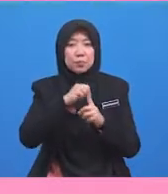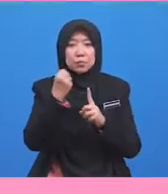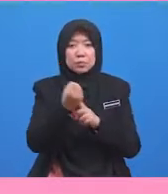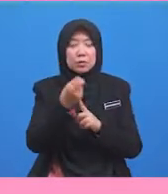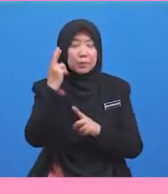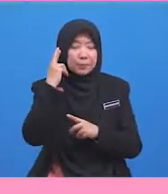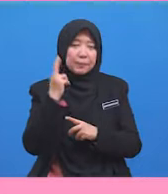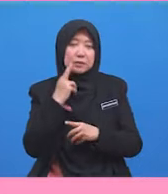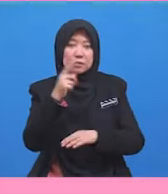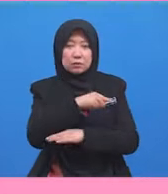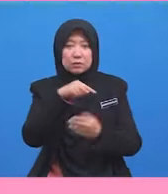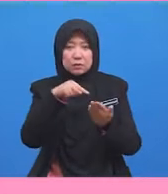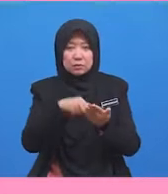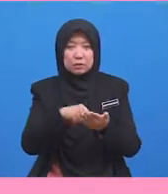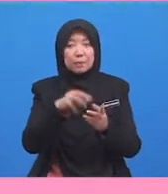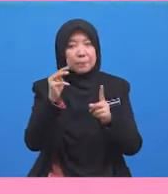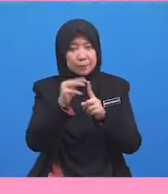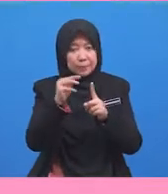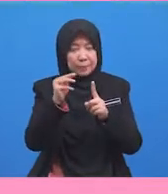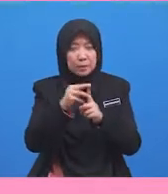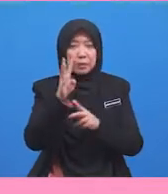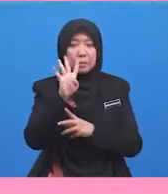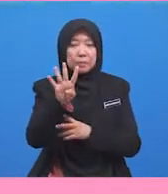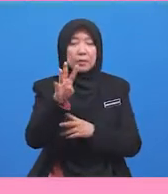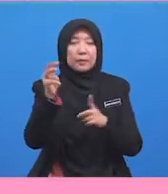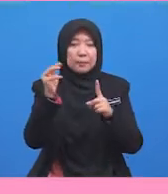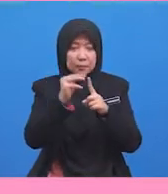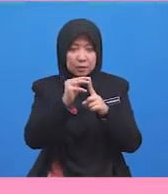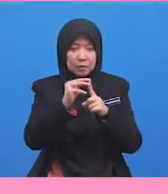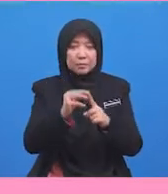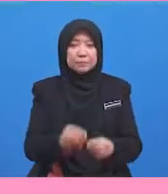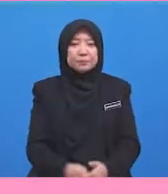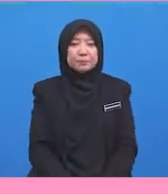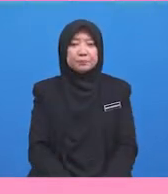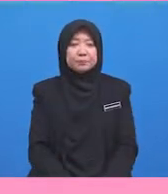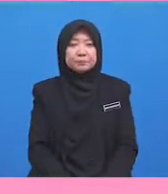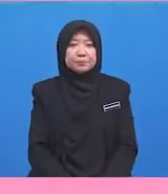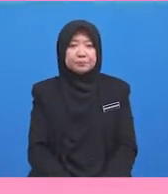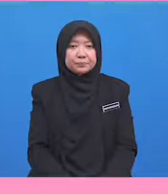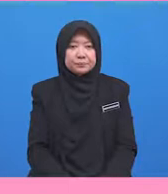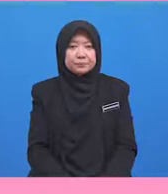soalan ini puulemo peruntukkan markas sebanyak empat markah